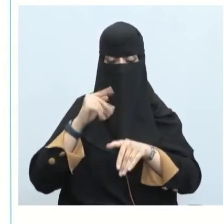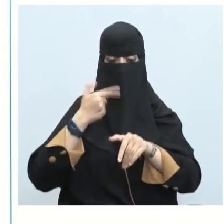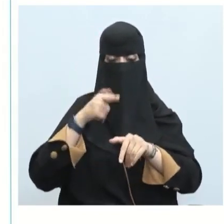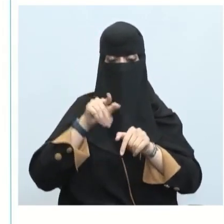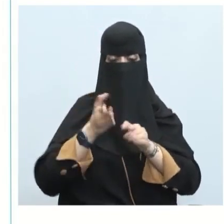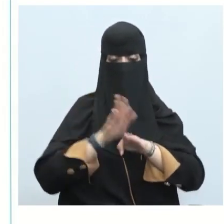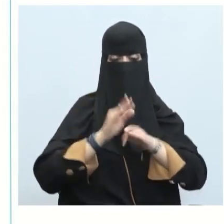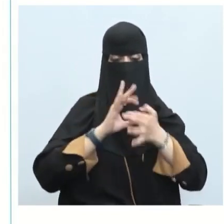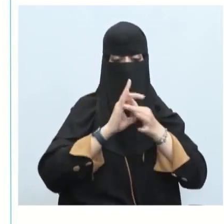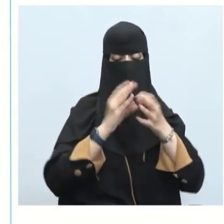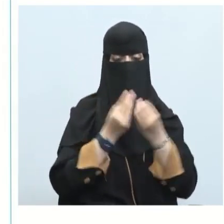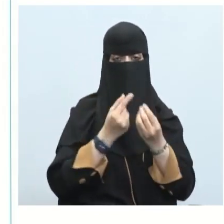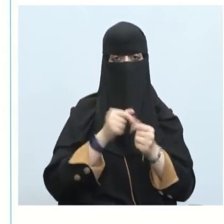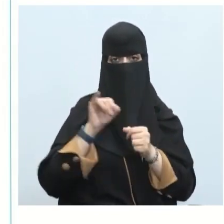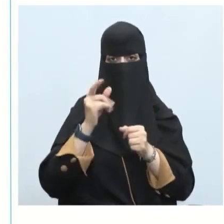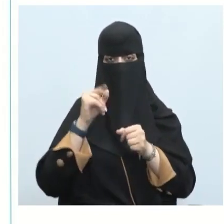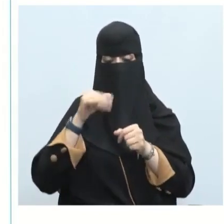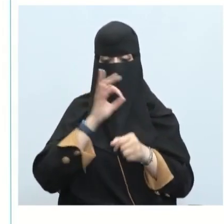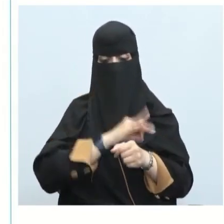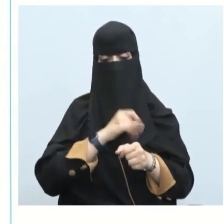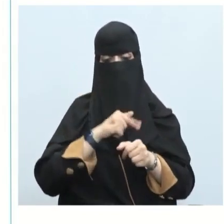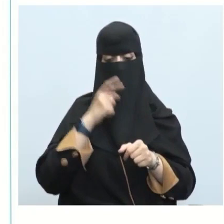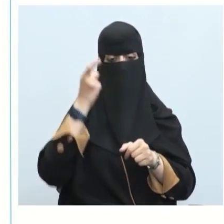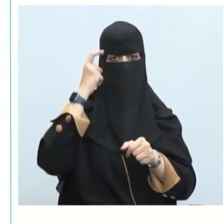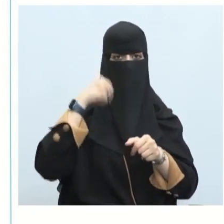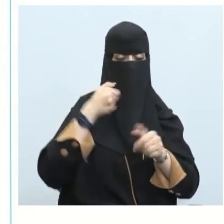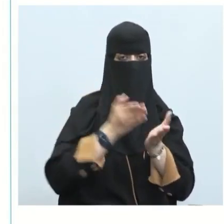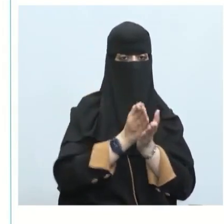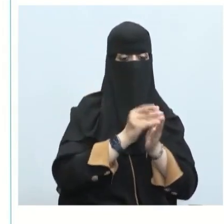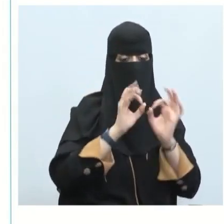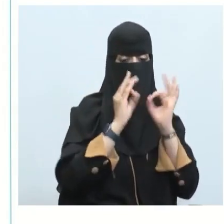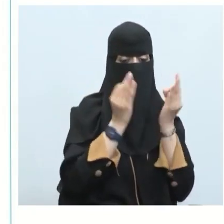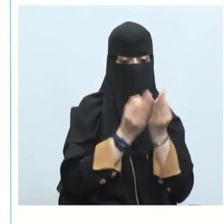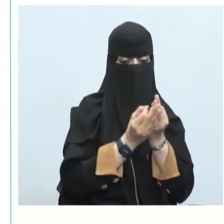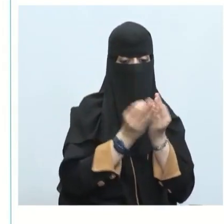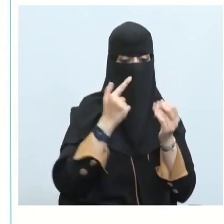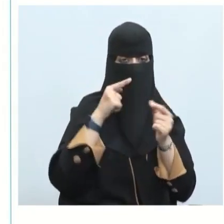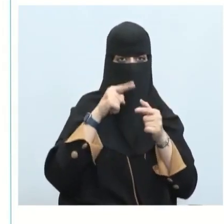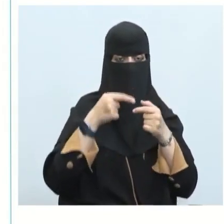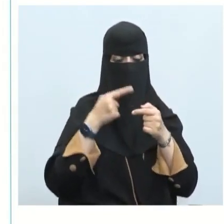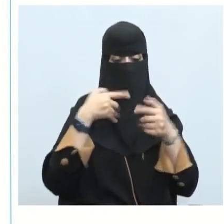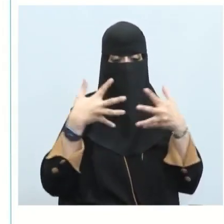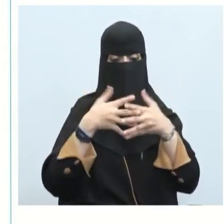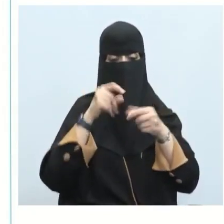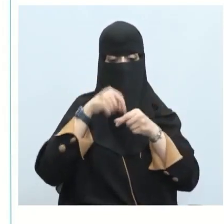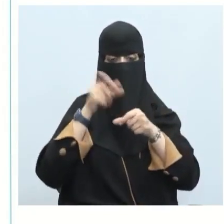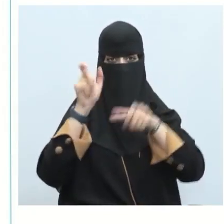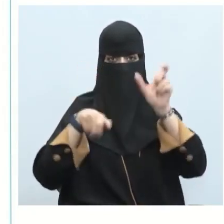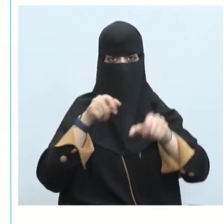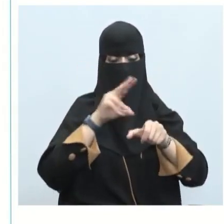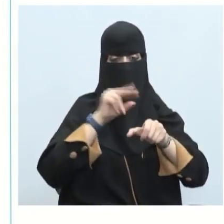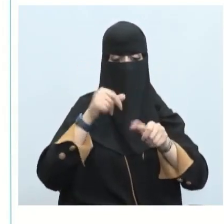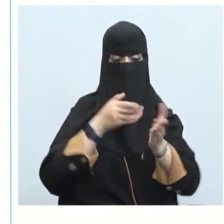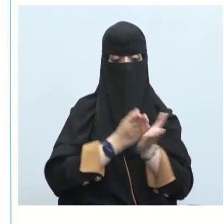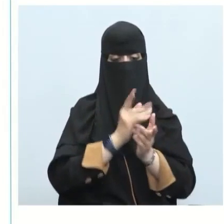البقاء على تواصل معها ومن المفيد معرفه تلك المنتج المجتمعات التي يشارك فيها افراد